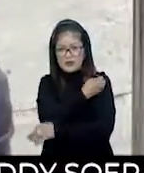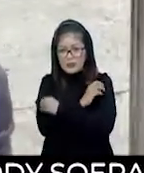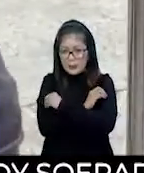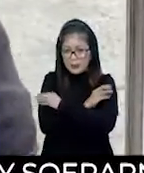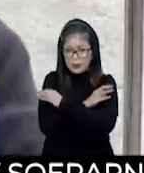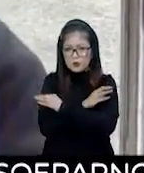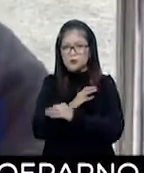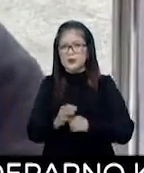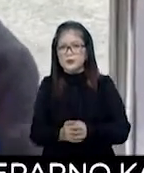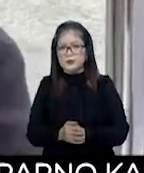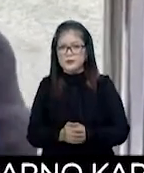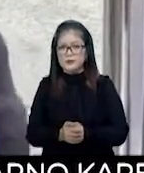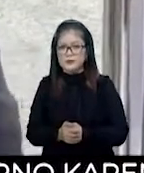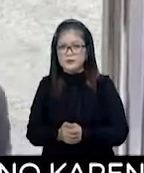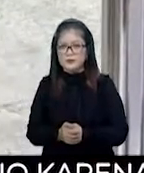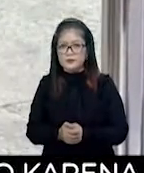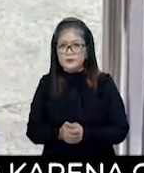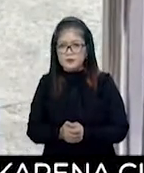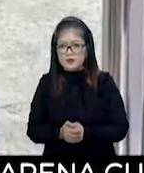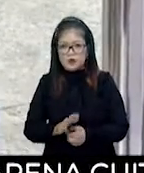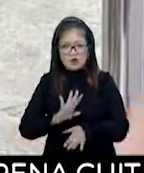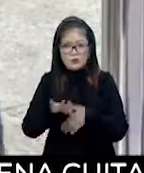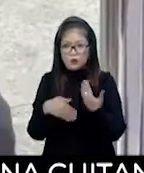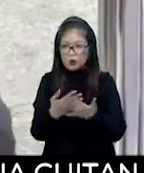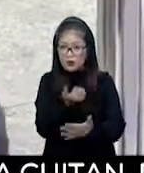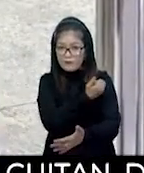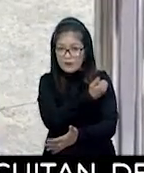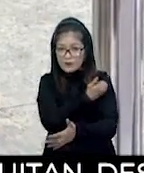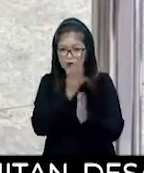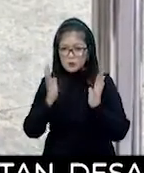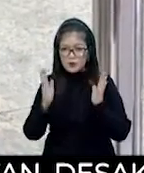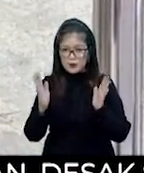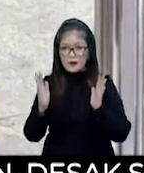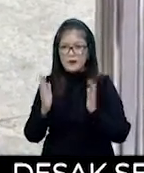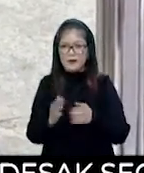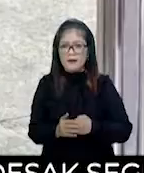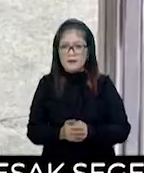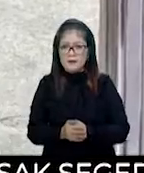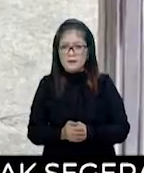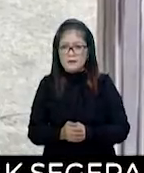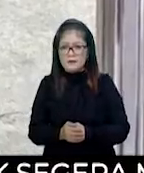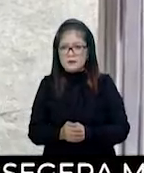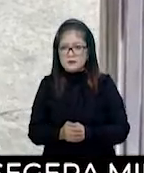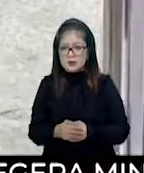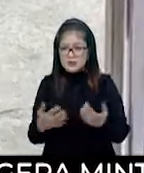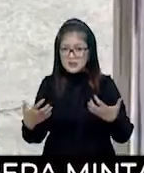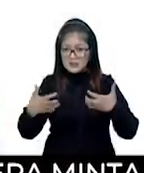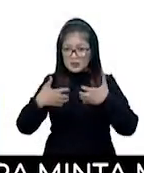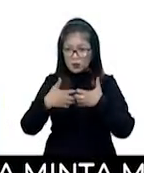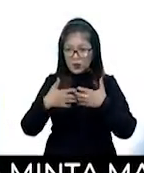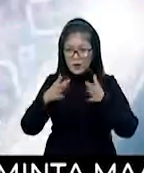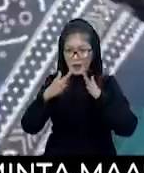Udah kan semua tempat, ini lebih nggak harus ke vaksinasi kan, sesuai alamat. Sesuai alamat.